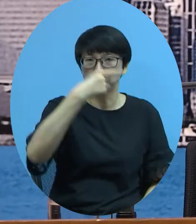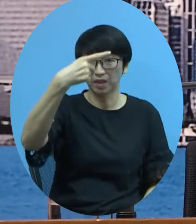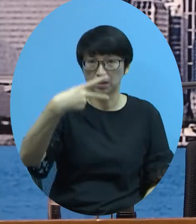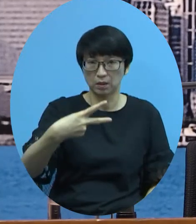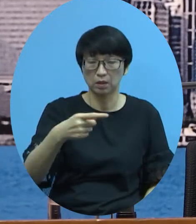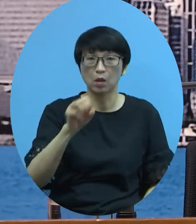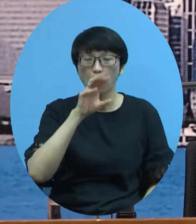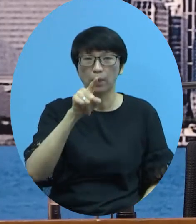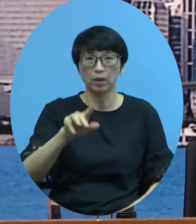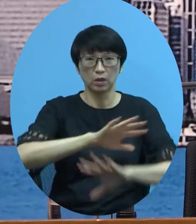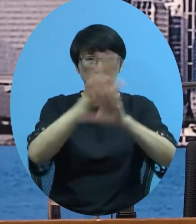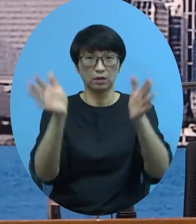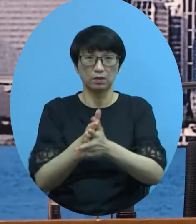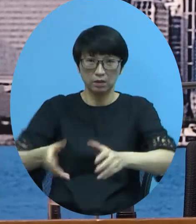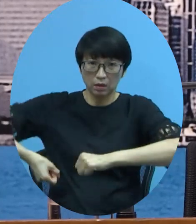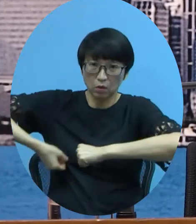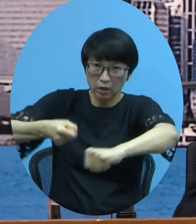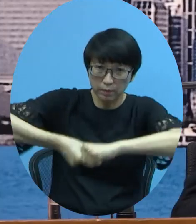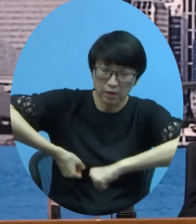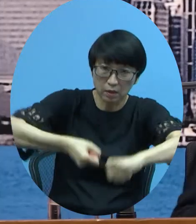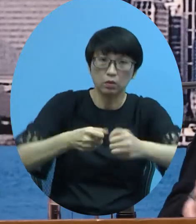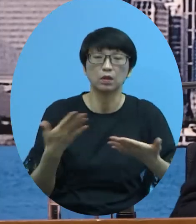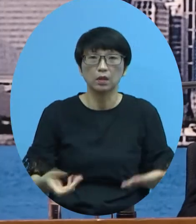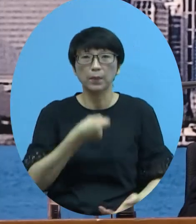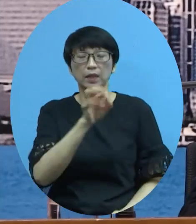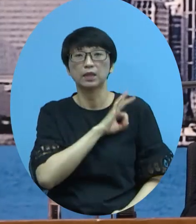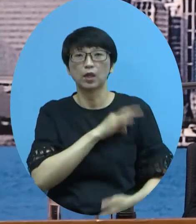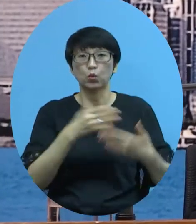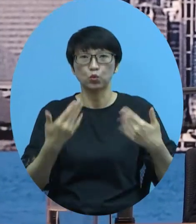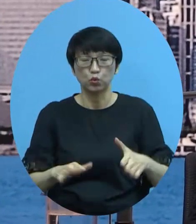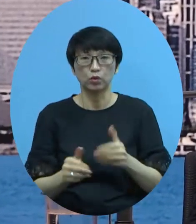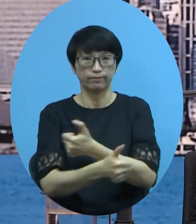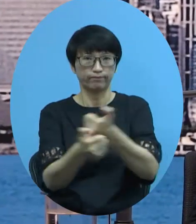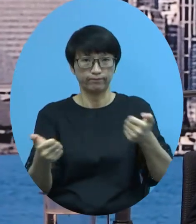哋咧做個大清洗咁樣嘅。 今日記者會到此完畢，多謝大家。